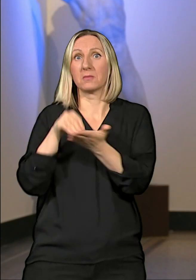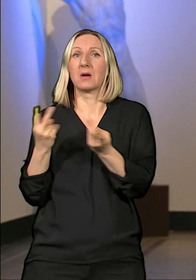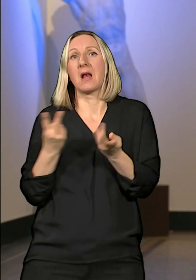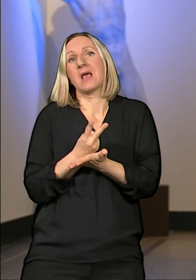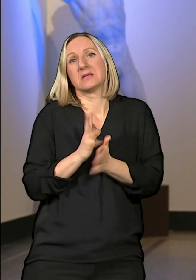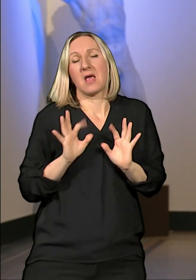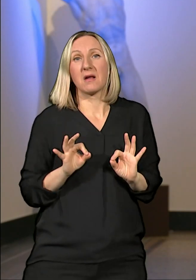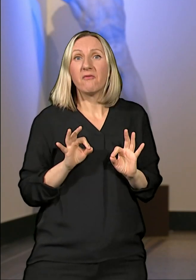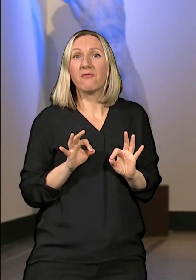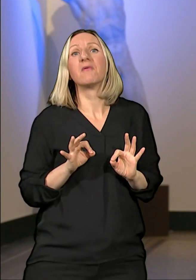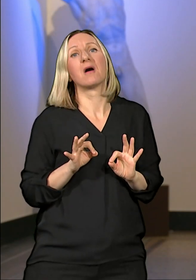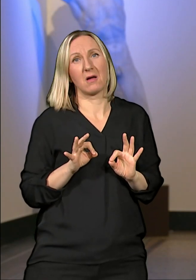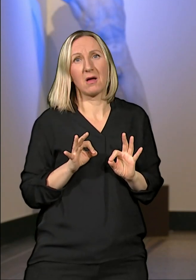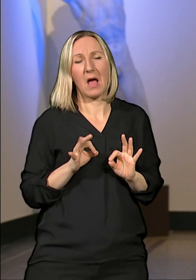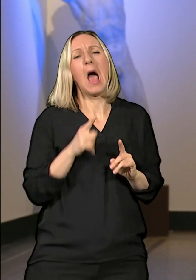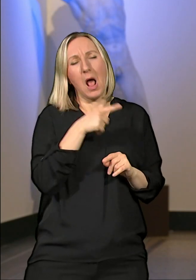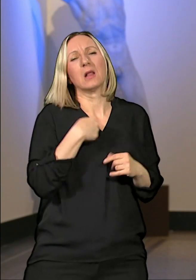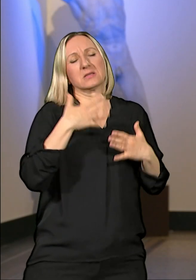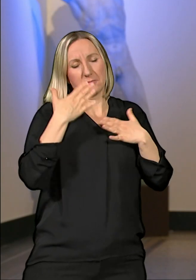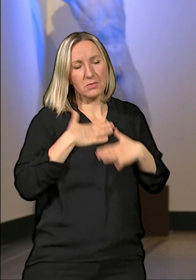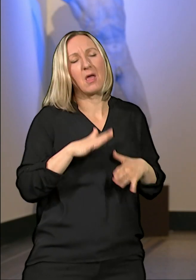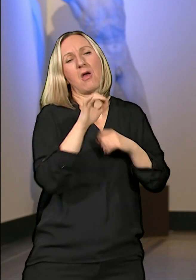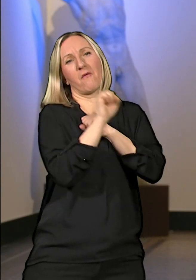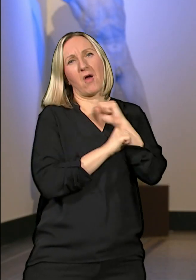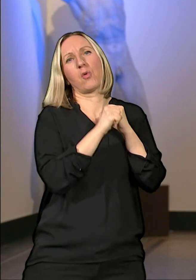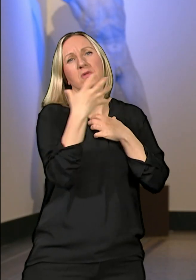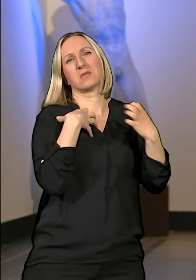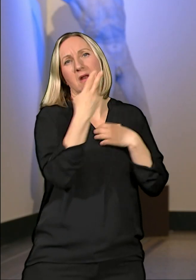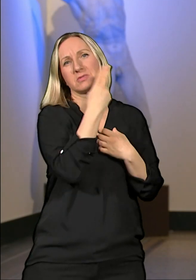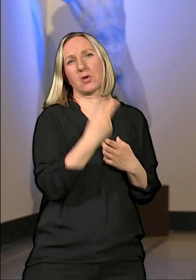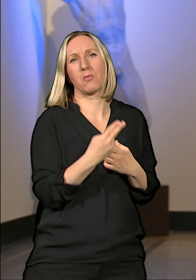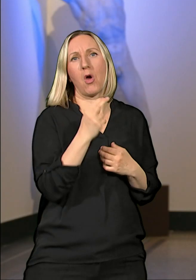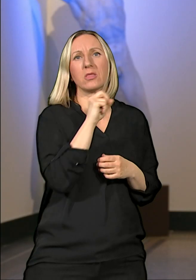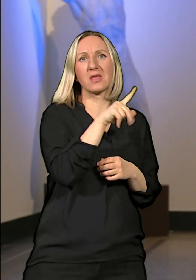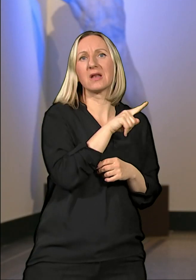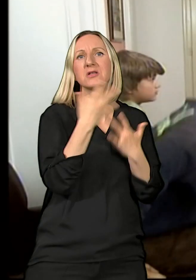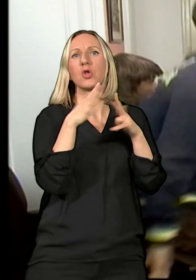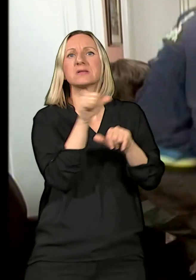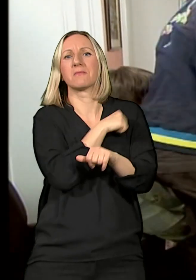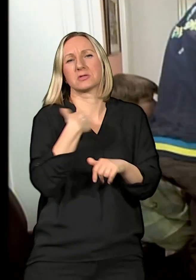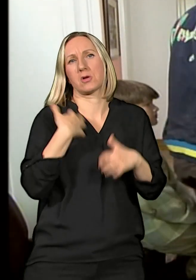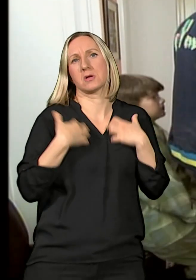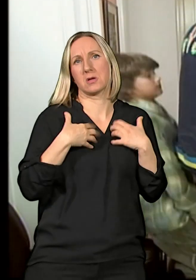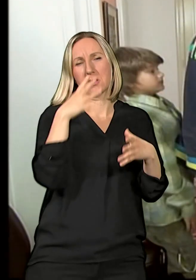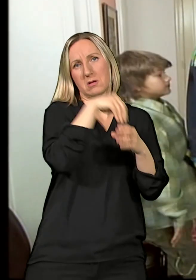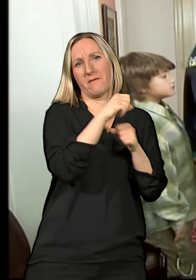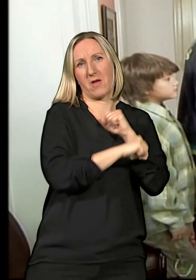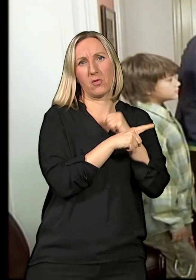bilo neka destinacija ka kojoj sam težio od svoje, recimo, 13. do 18. Dobar